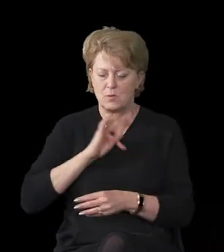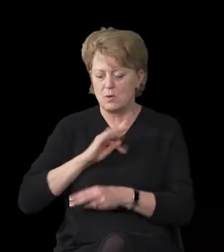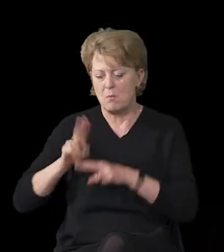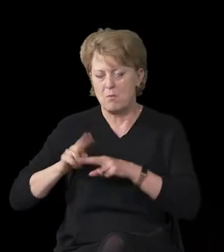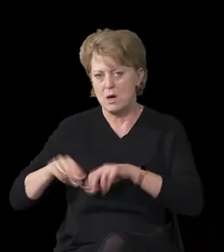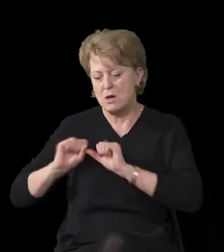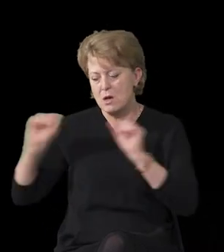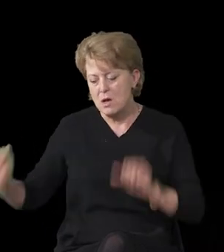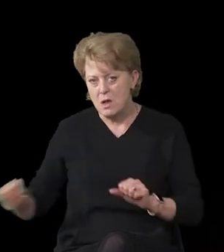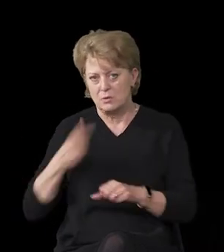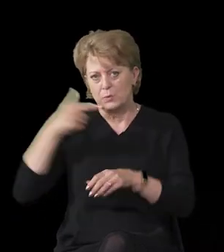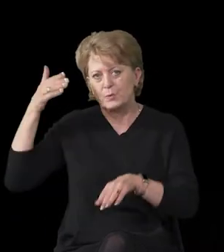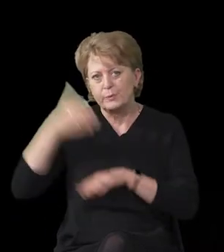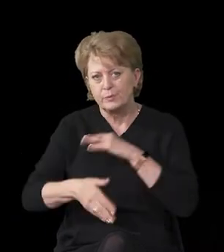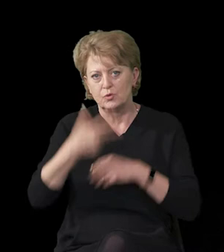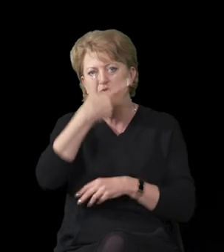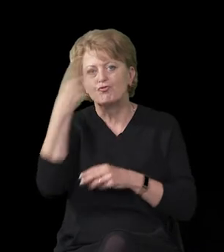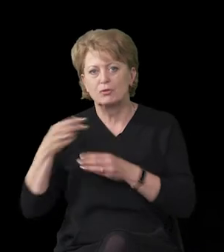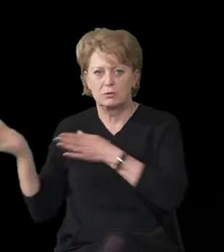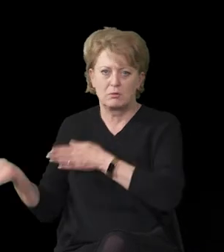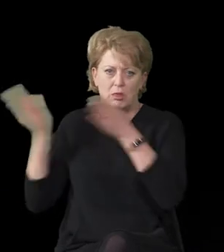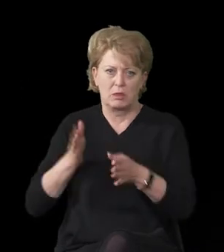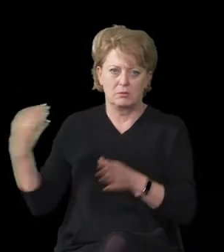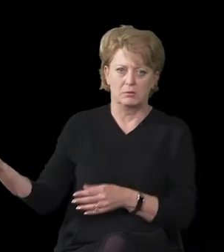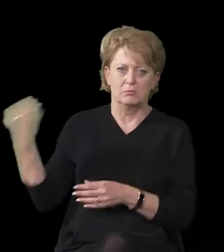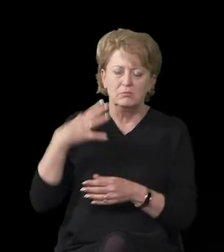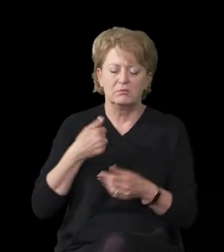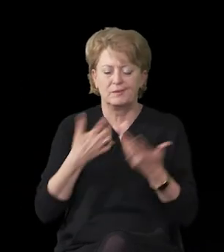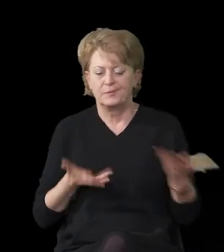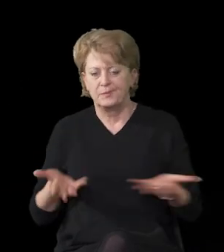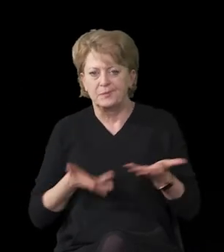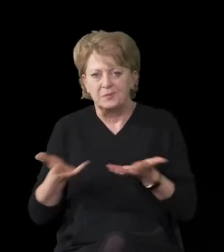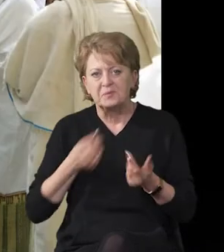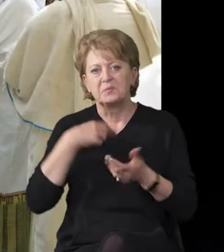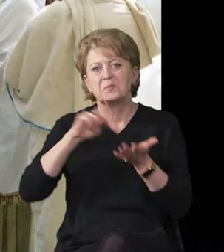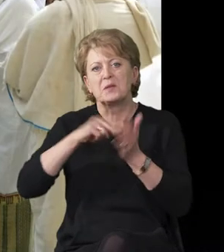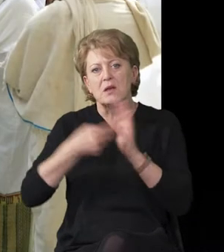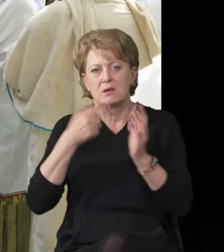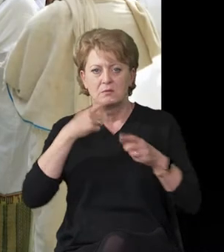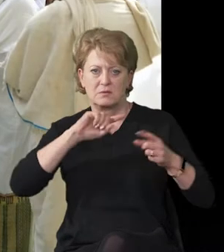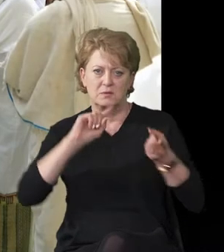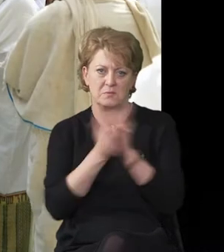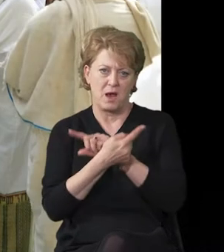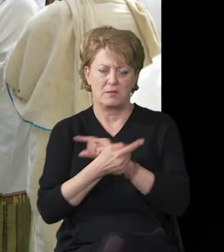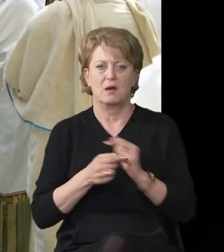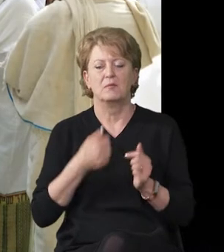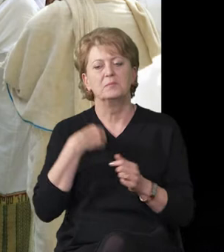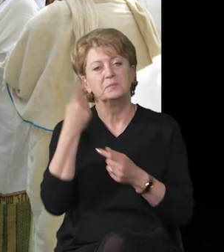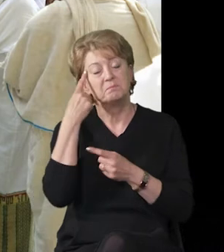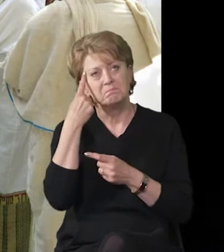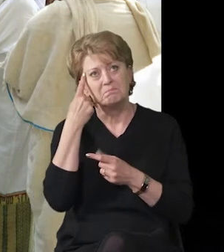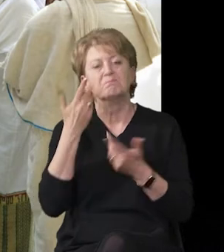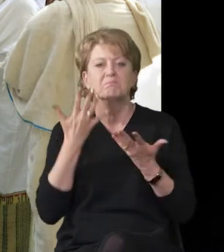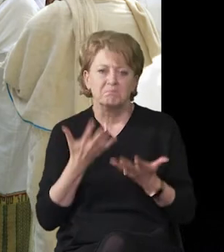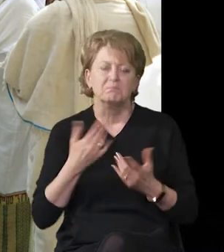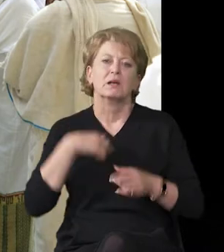dniach doleciał do Etiopii. W związku z tym plany musiałem zmienić od razu na wstępie. Zdecydowałem się obejrzeć to